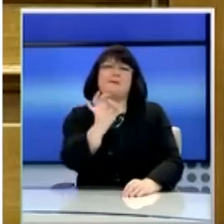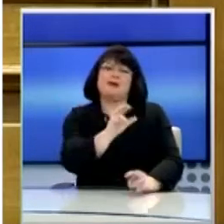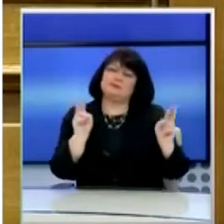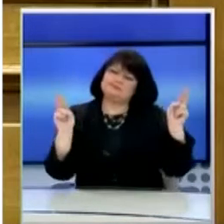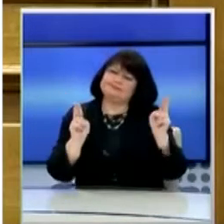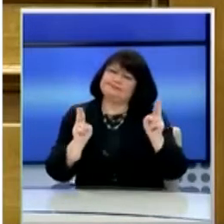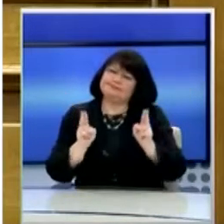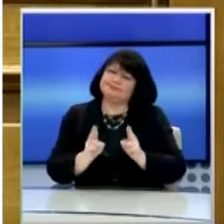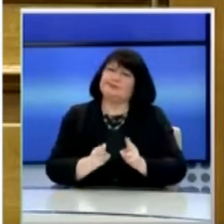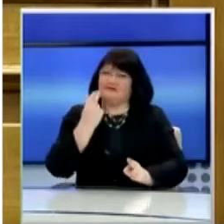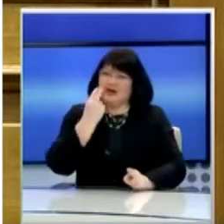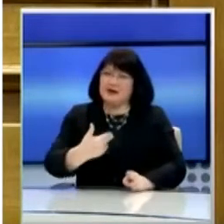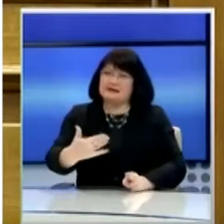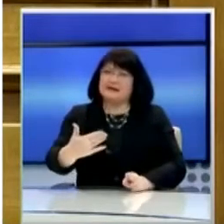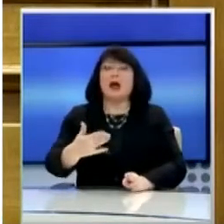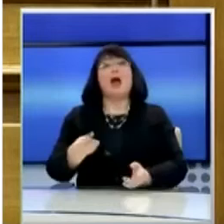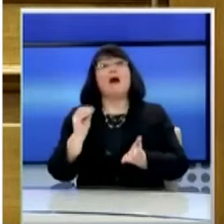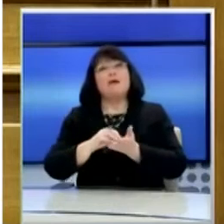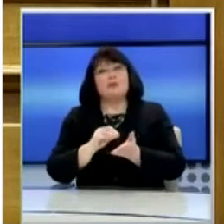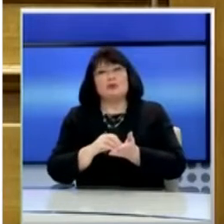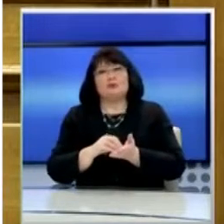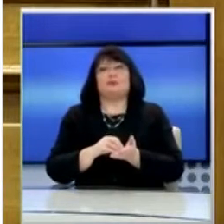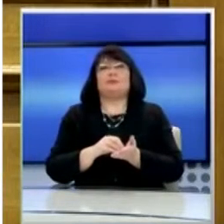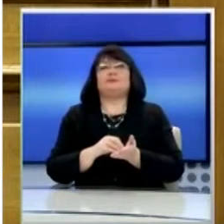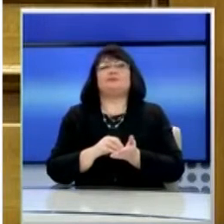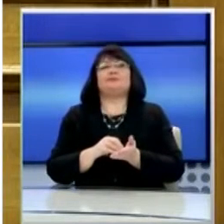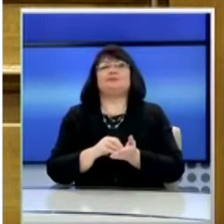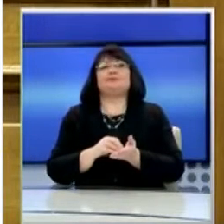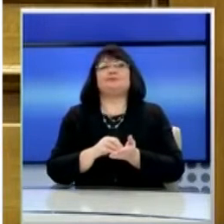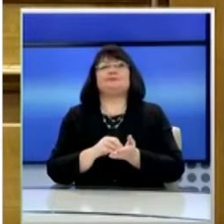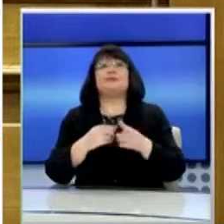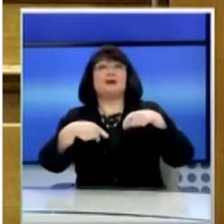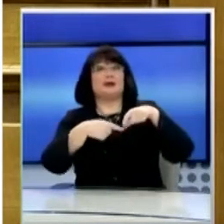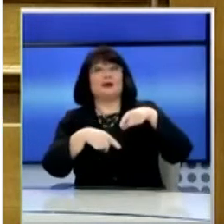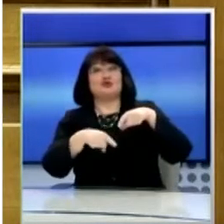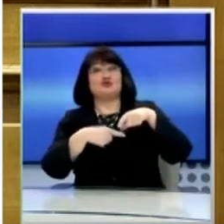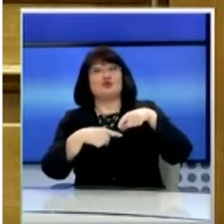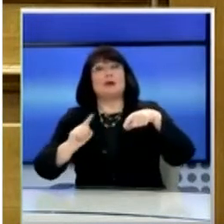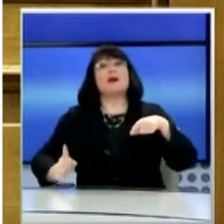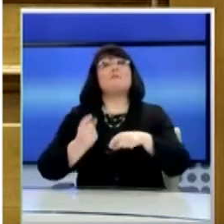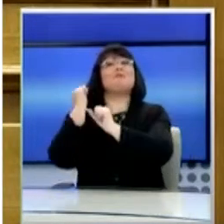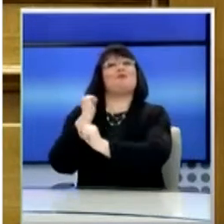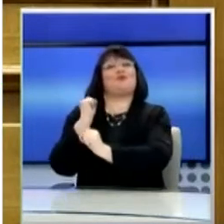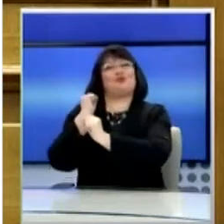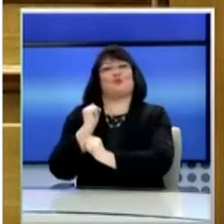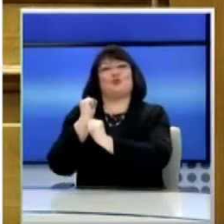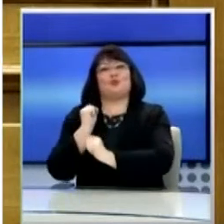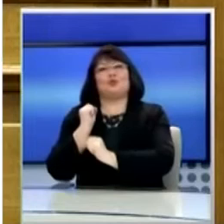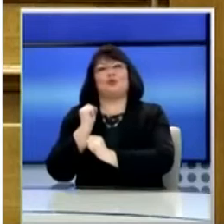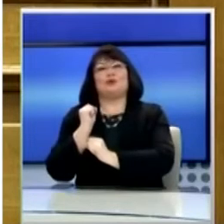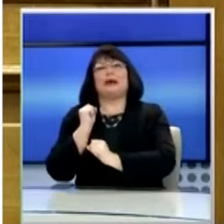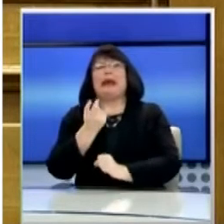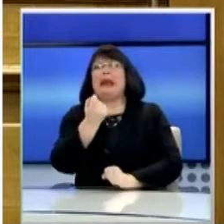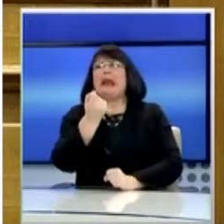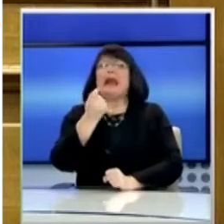η κυβέρνηση, είπε ο Πρωθυπουργός, είναι έτοιμη, αν δώσουν το πράσινο φως οι λοιμοξιολόγοι, έχει σχέδιο για το πώς μπορούν